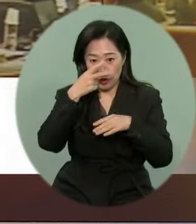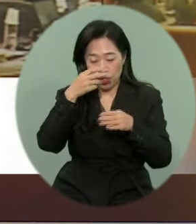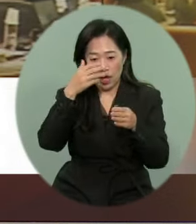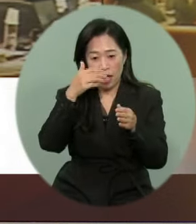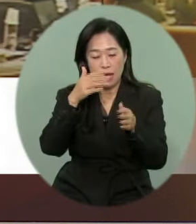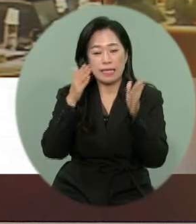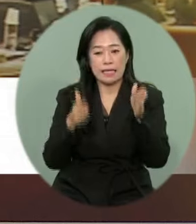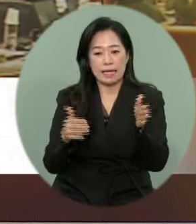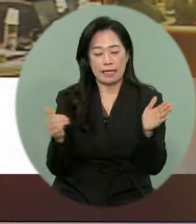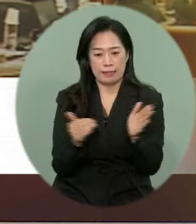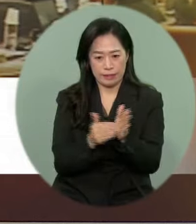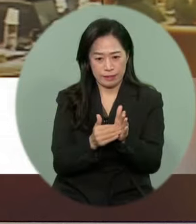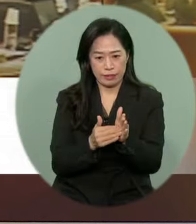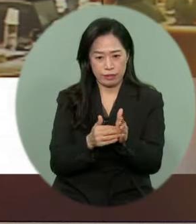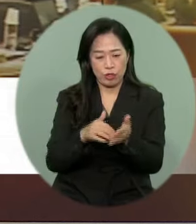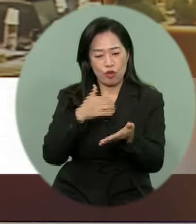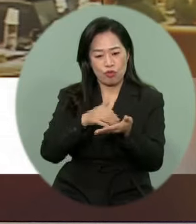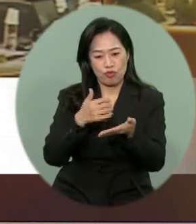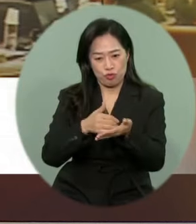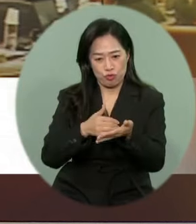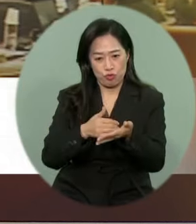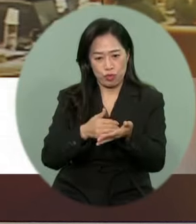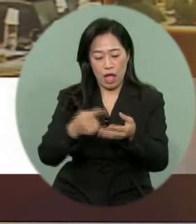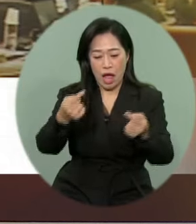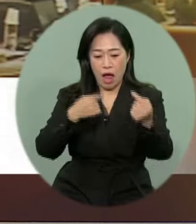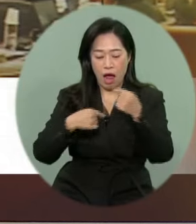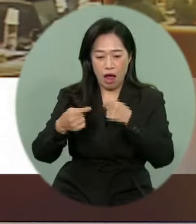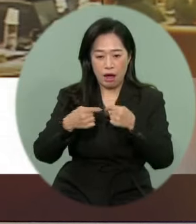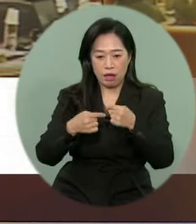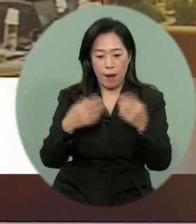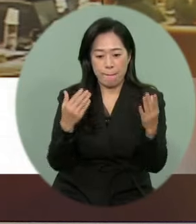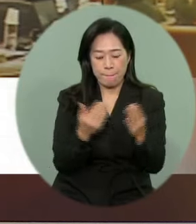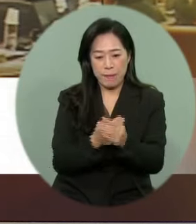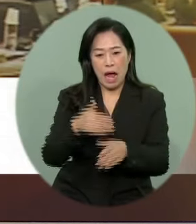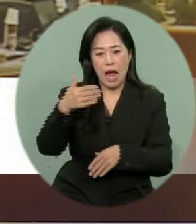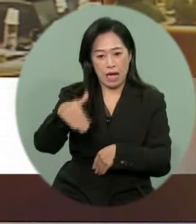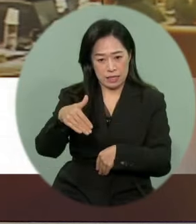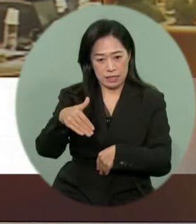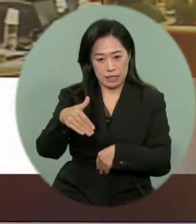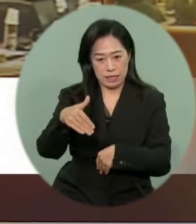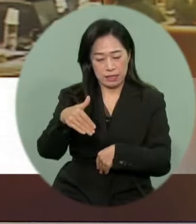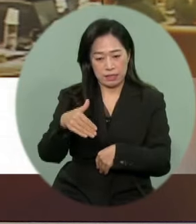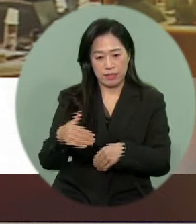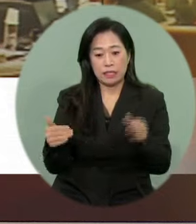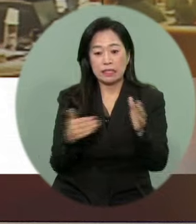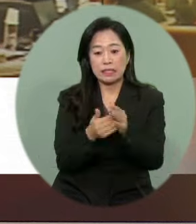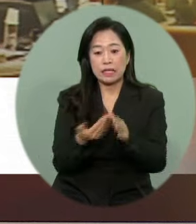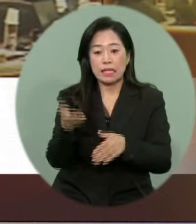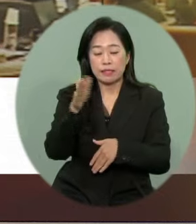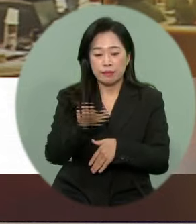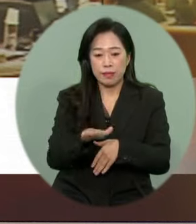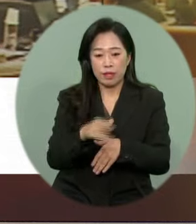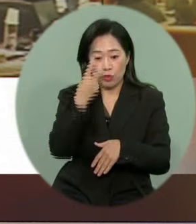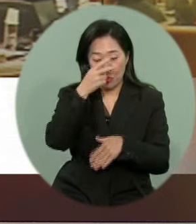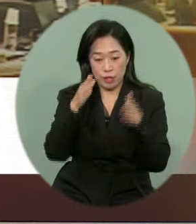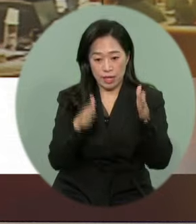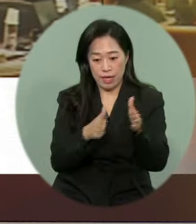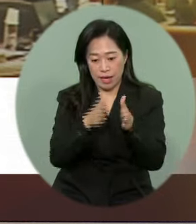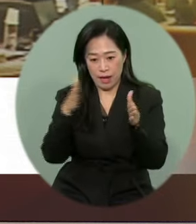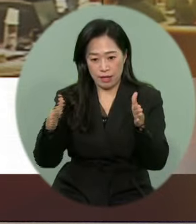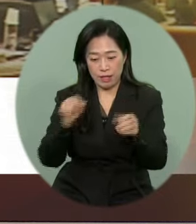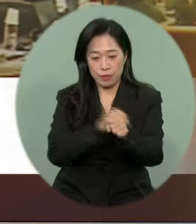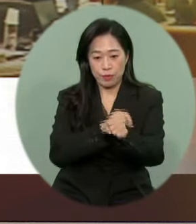만료되면서 수천권의 피해 신고가 미완성으로 종결될 처지에 놓였는데 다행히 조사 기간 연장 등을 담은